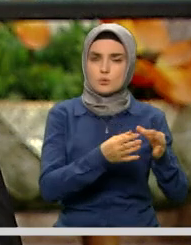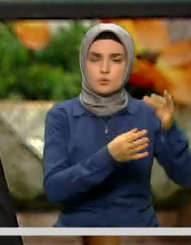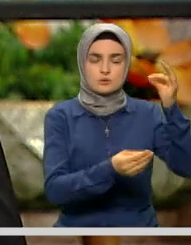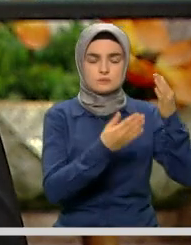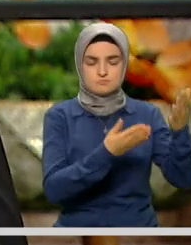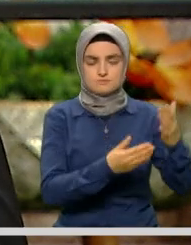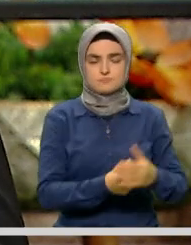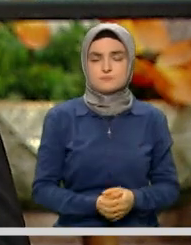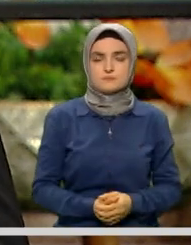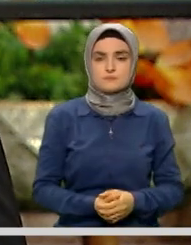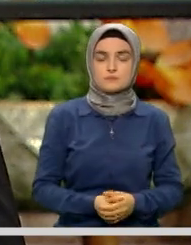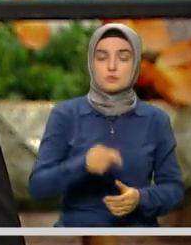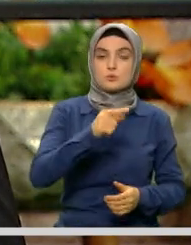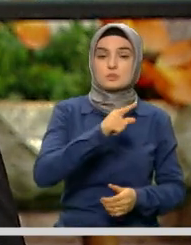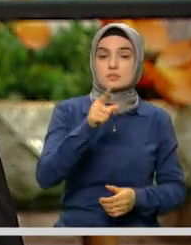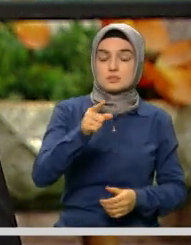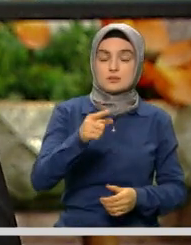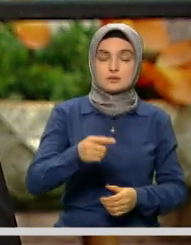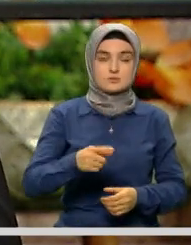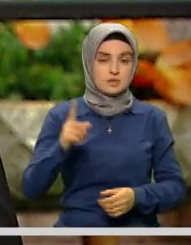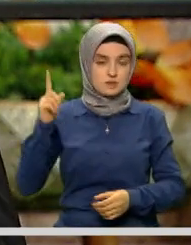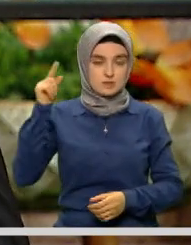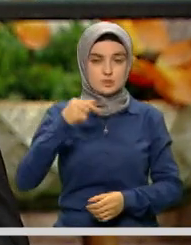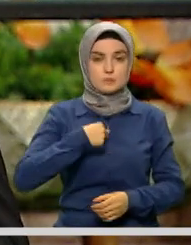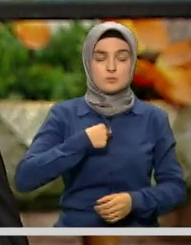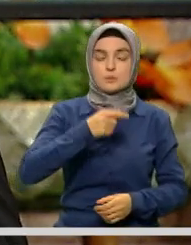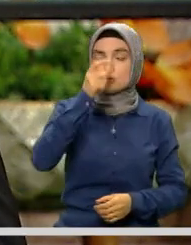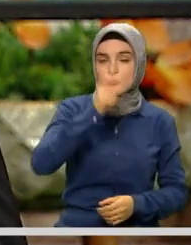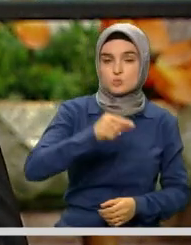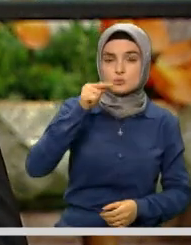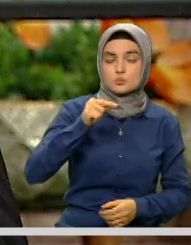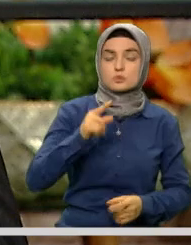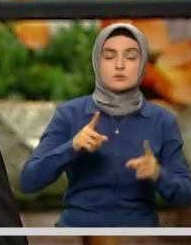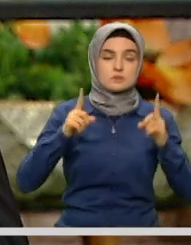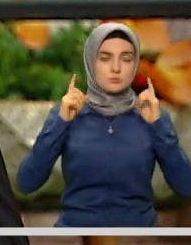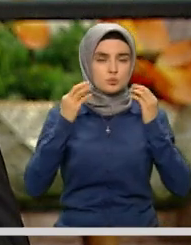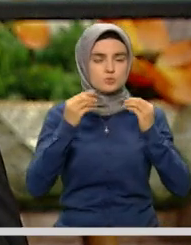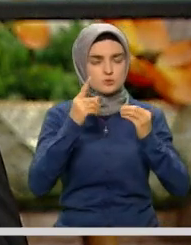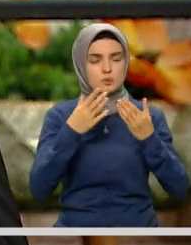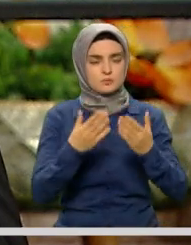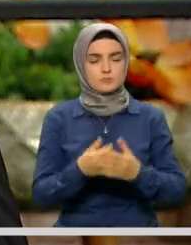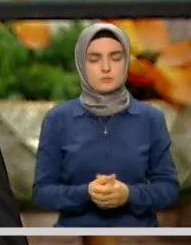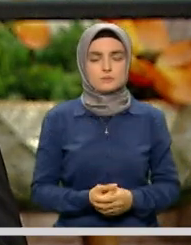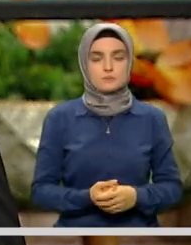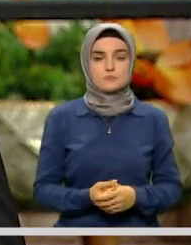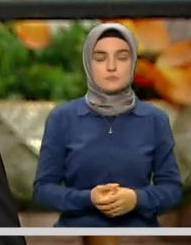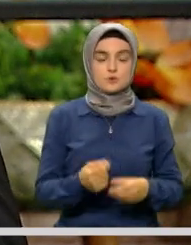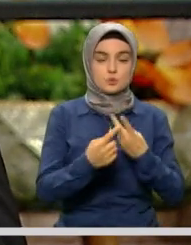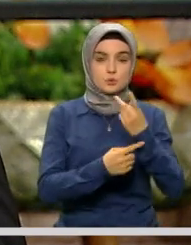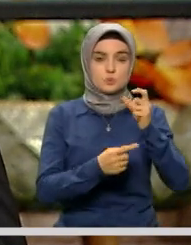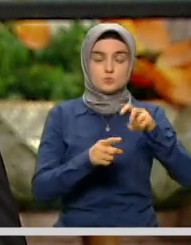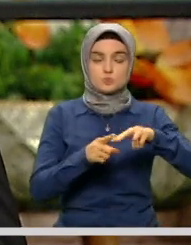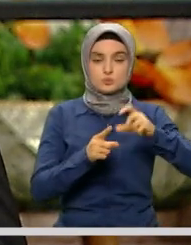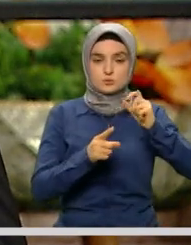zalimin. Yani burada sen Allah'sın, ben kulum. Burada tevbede çok güzel bir noktayı Yunus Aleyhisselam o kadar güzel bir